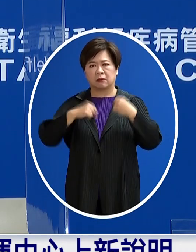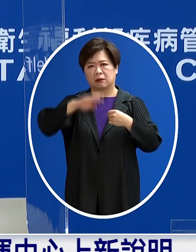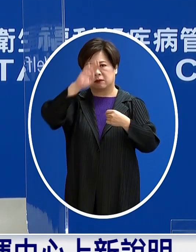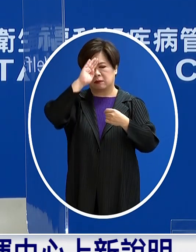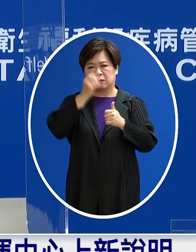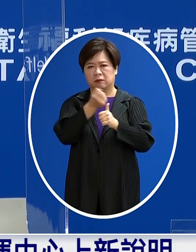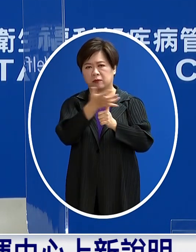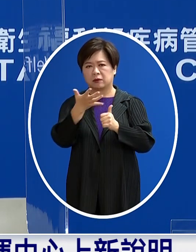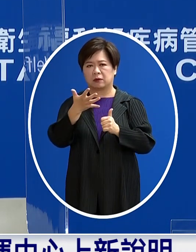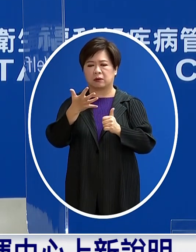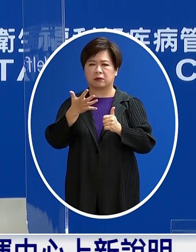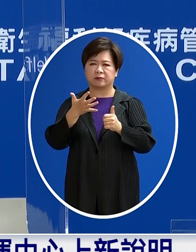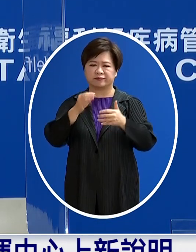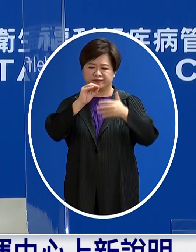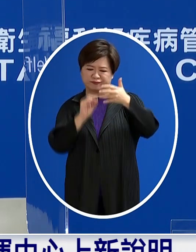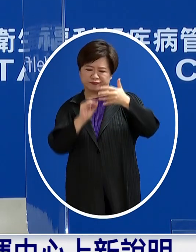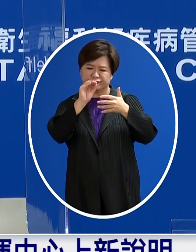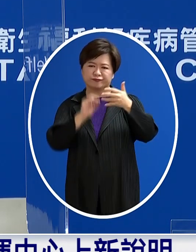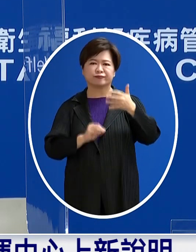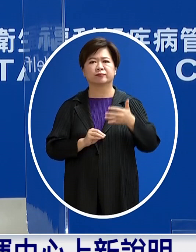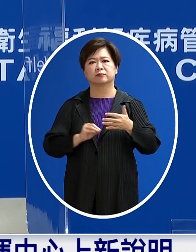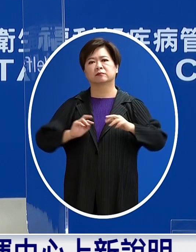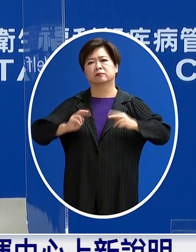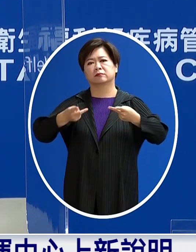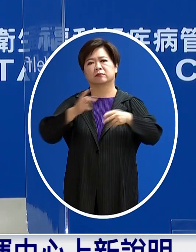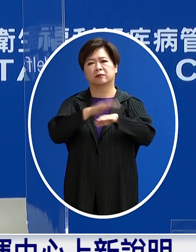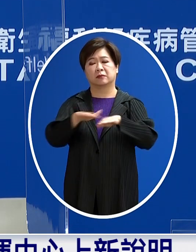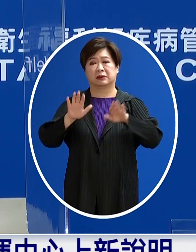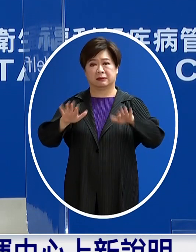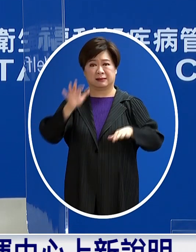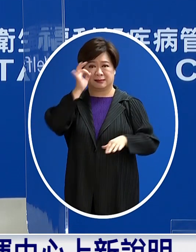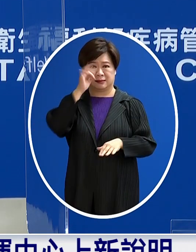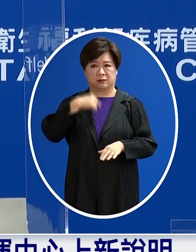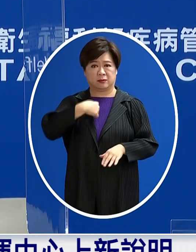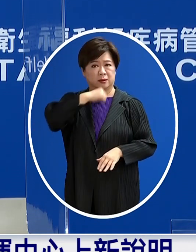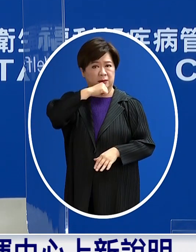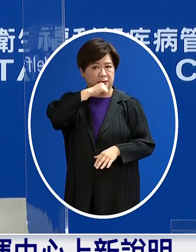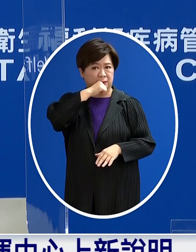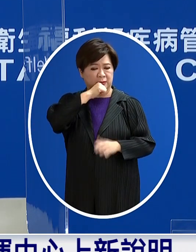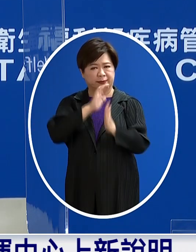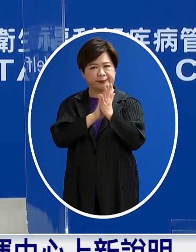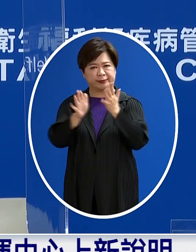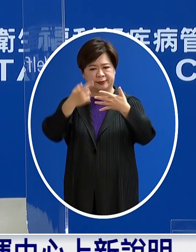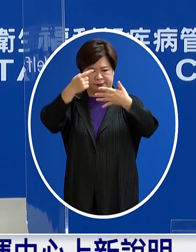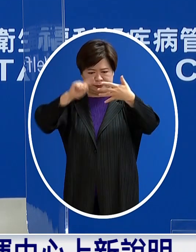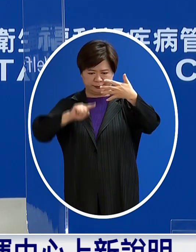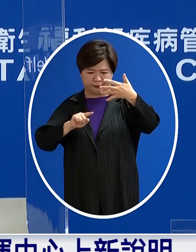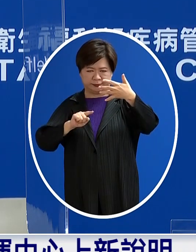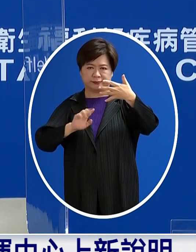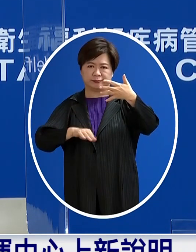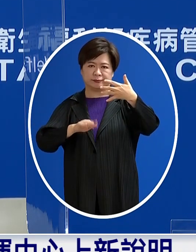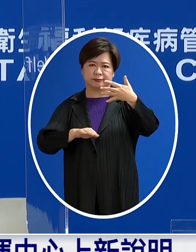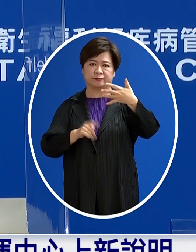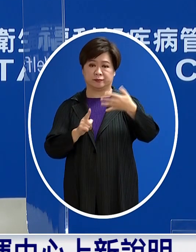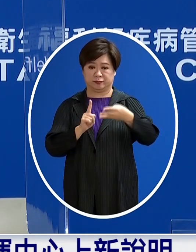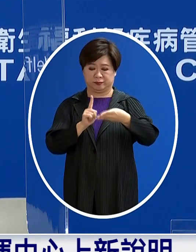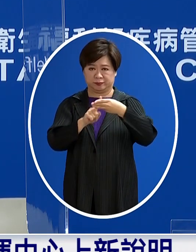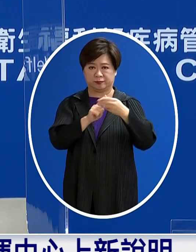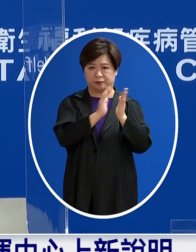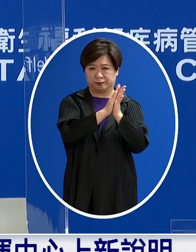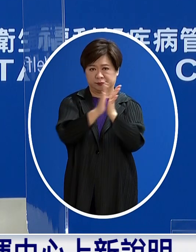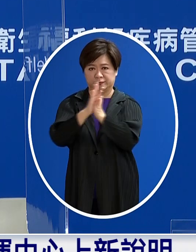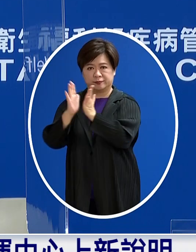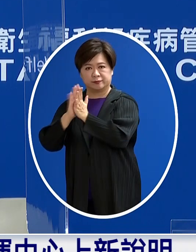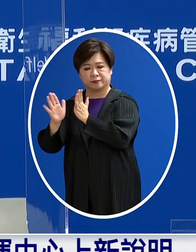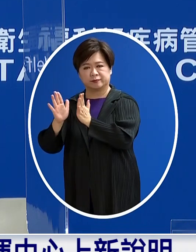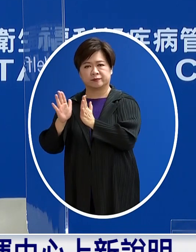标上的调整，那这一次看起来它的指标的这个依据主要的项目都